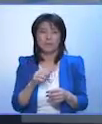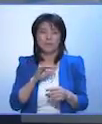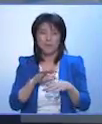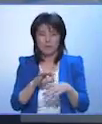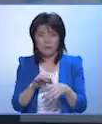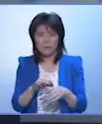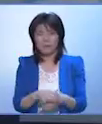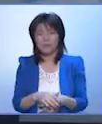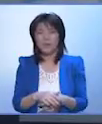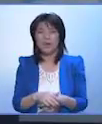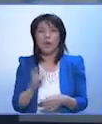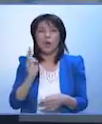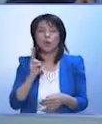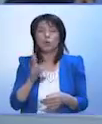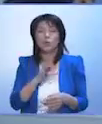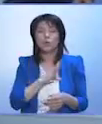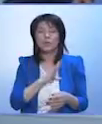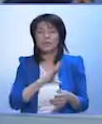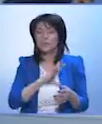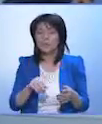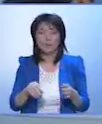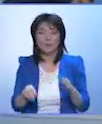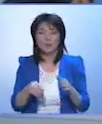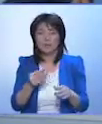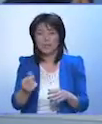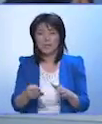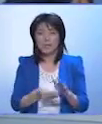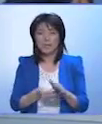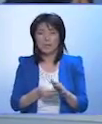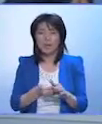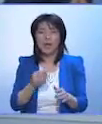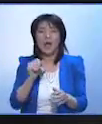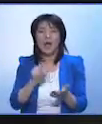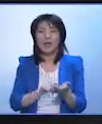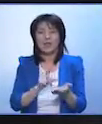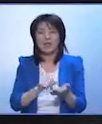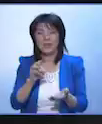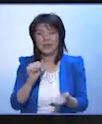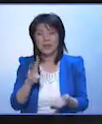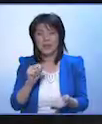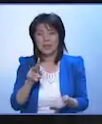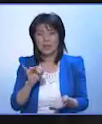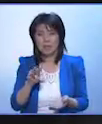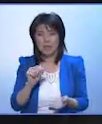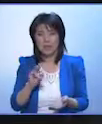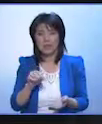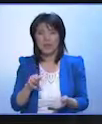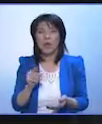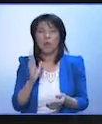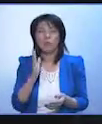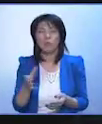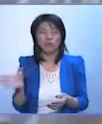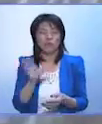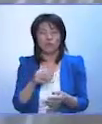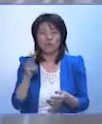төлемей жалтарып қашып жүрген әкелердің ісін, жалақыны төлемеген жұмыс берушілердің ісін және жалпы адам құқықтары мен міндеттерін қорғауға